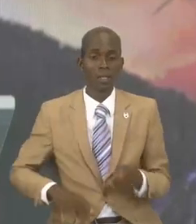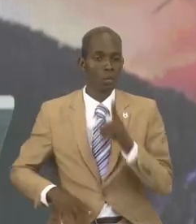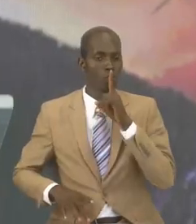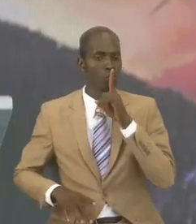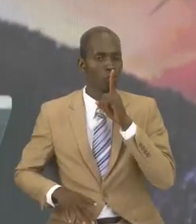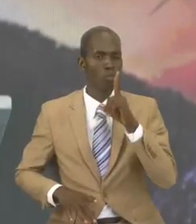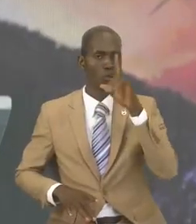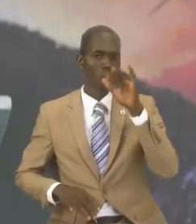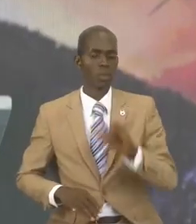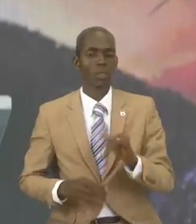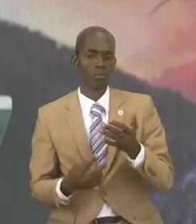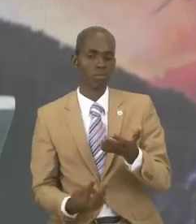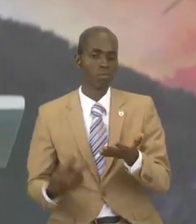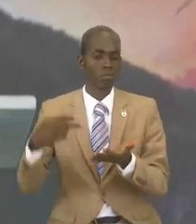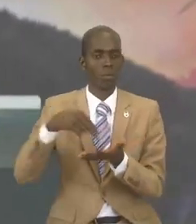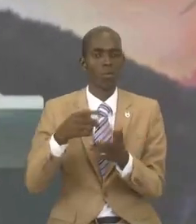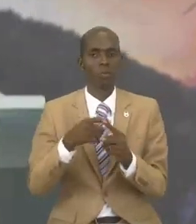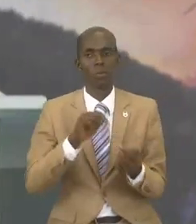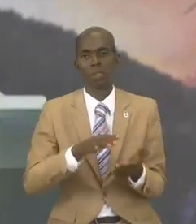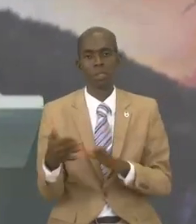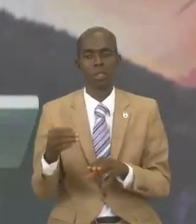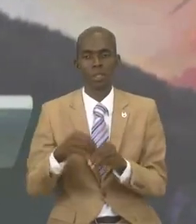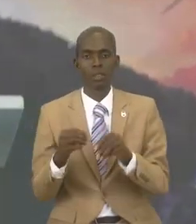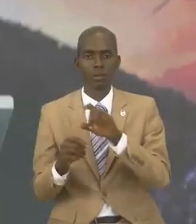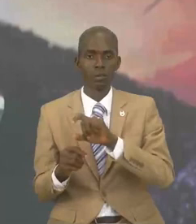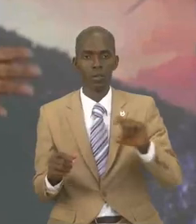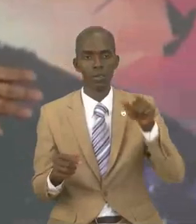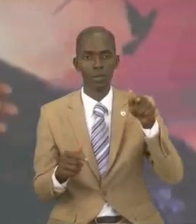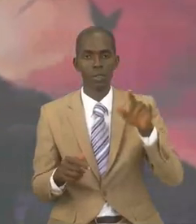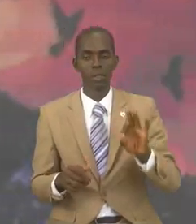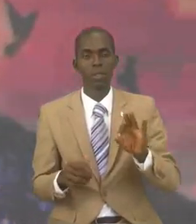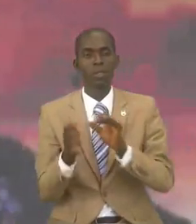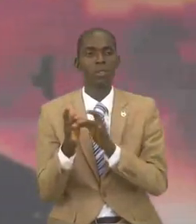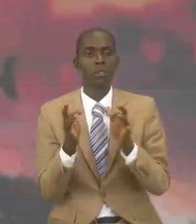que, en vérité, Christ est ressuscité des morts.